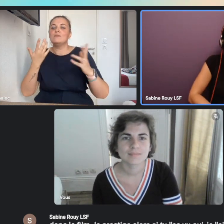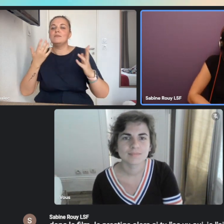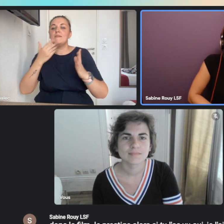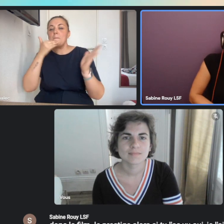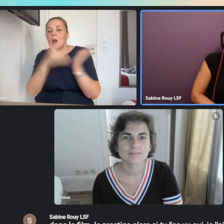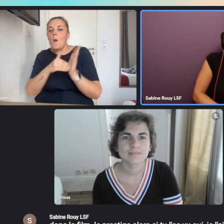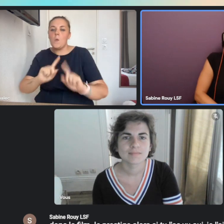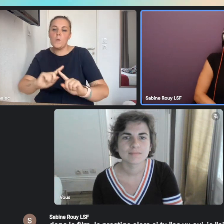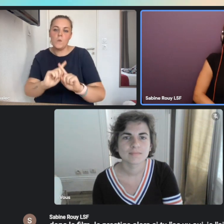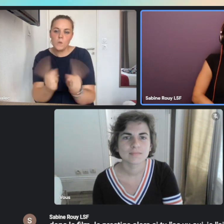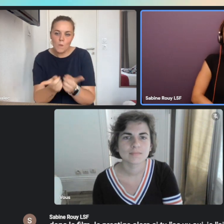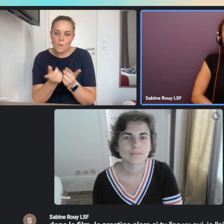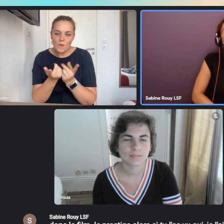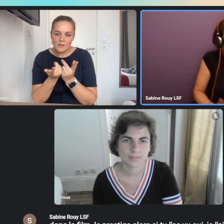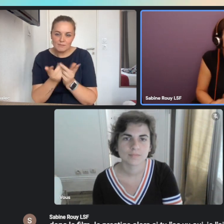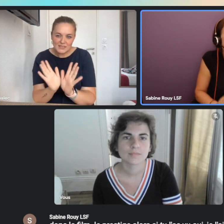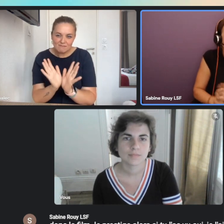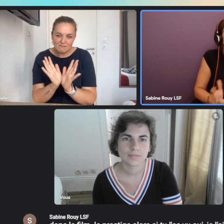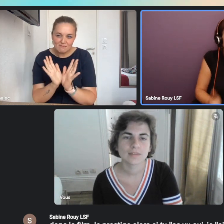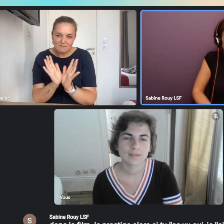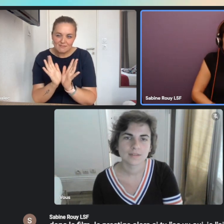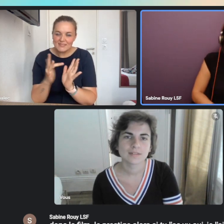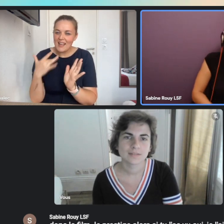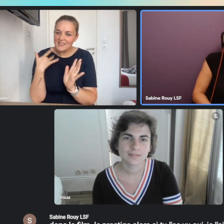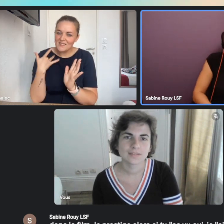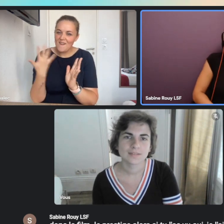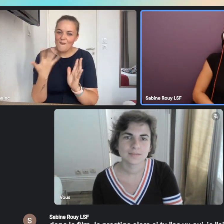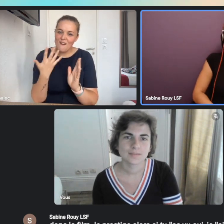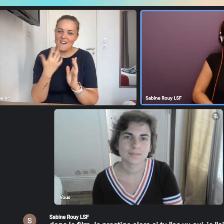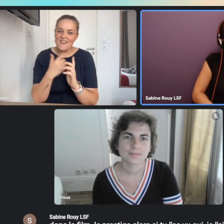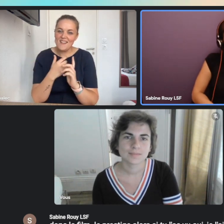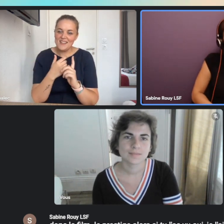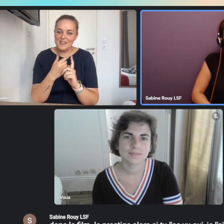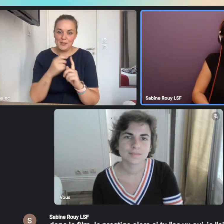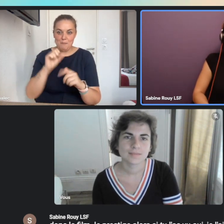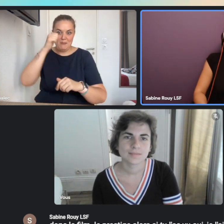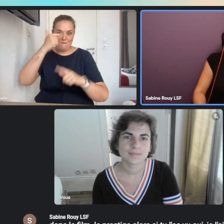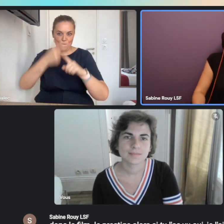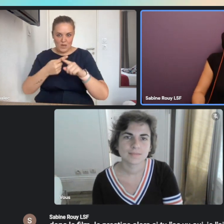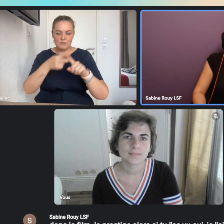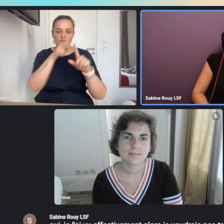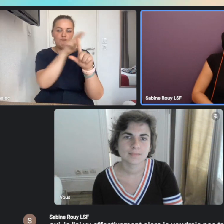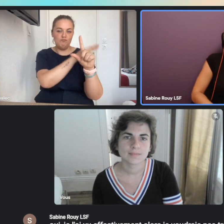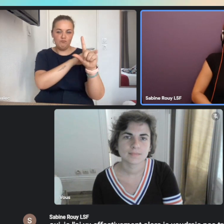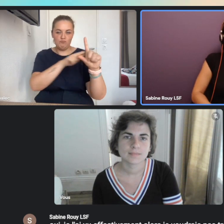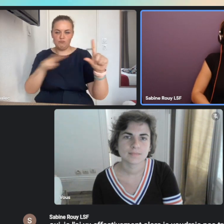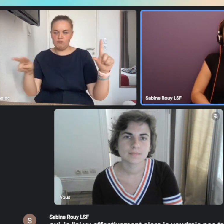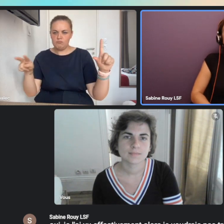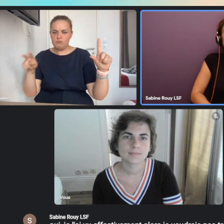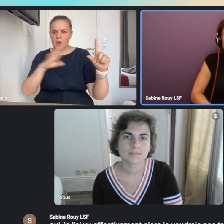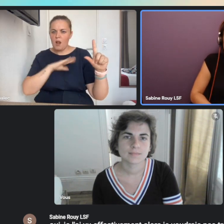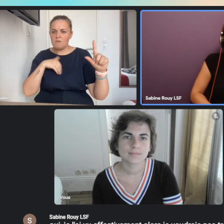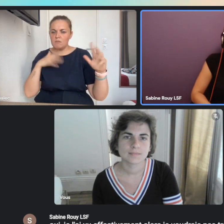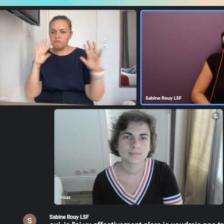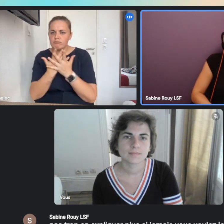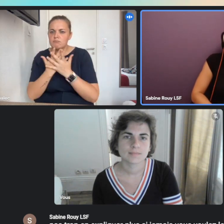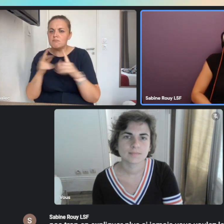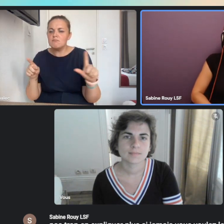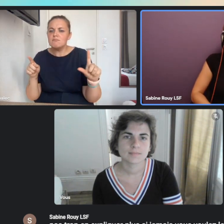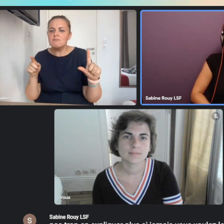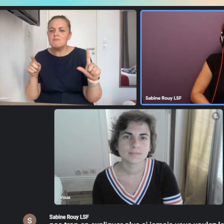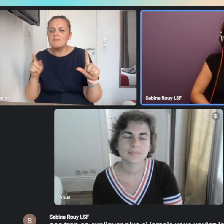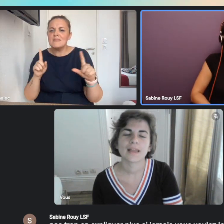C'est un bon film, le meilleur, non. Mais ce qui est intéressant, c'est que donc c'est la première fois que je regarde